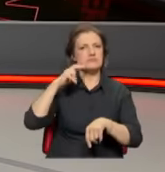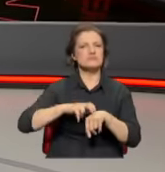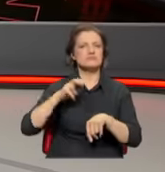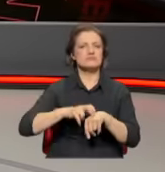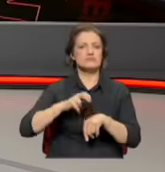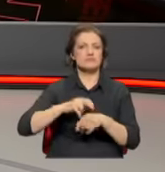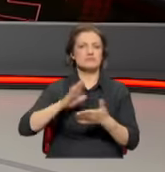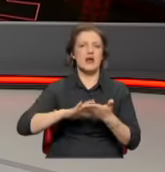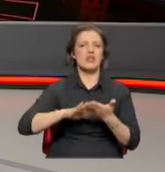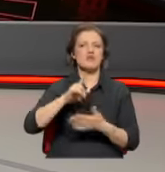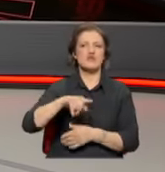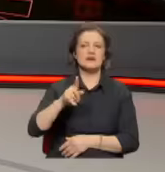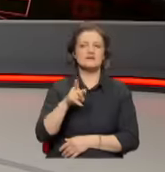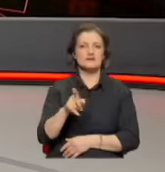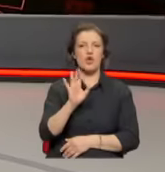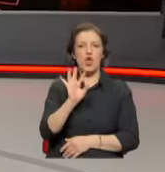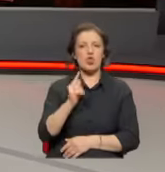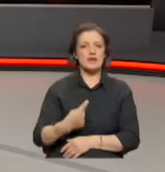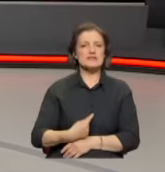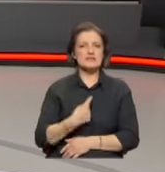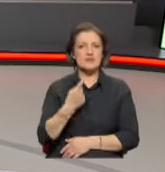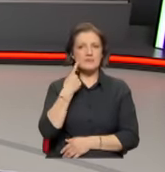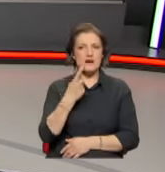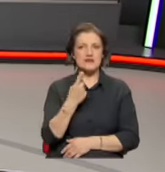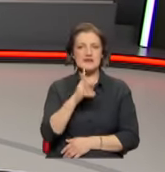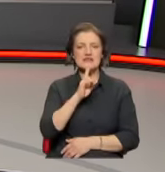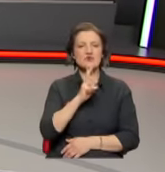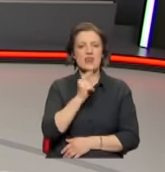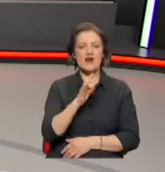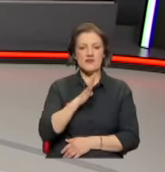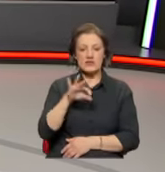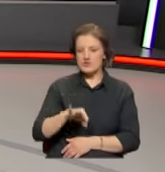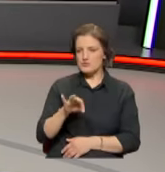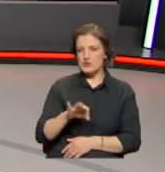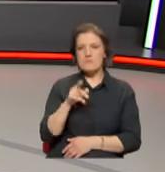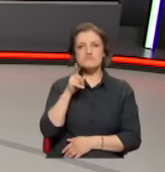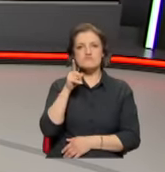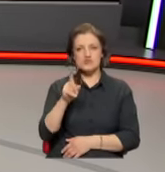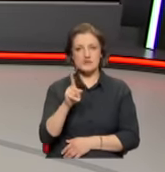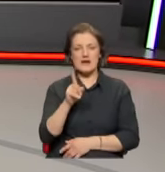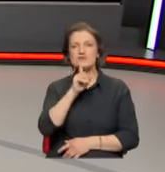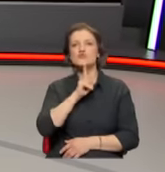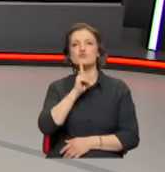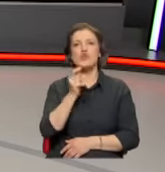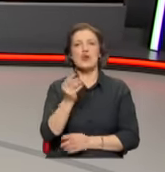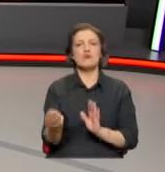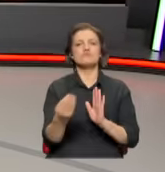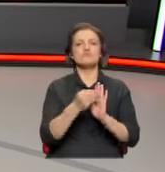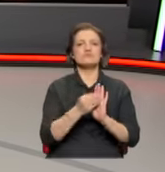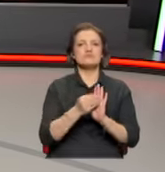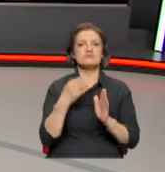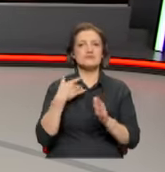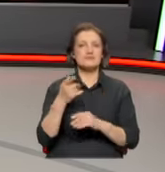arkadaşlar herhalde refleks olarak yani öyle hissetmişler. Bakın demin 200 lira vardı. Burada ekrana 100 lira koymuşlar.